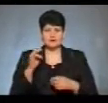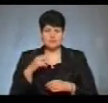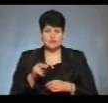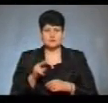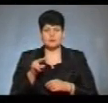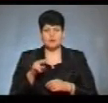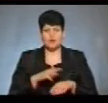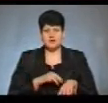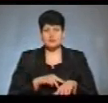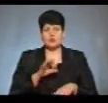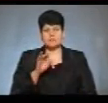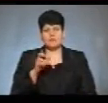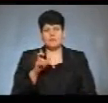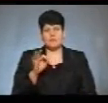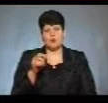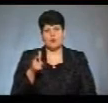Олександр Богомол.